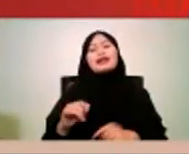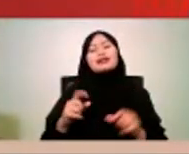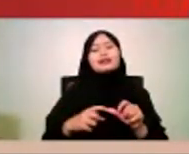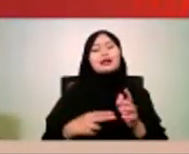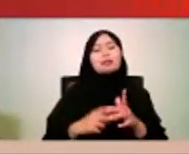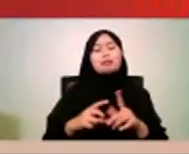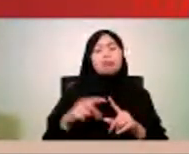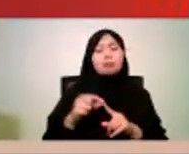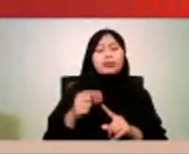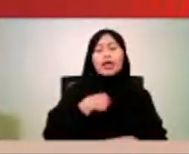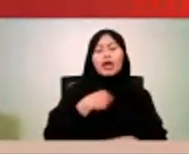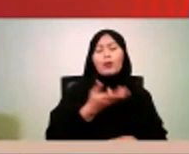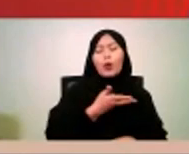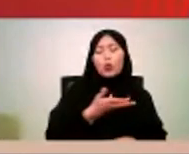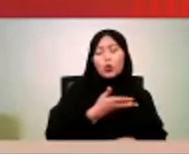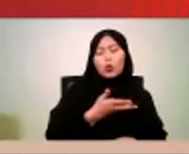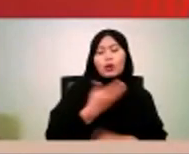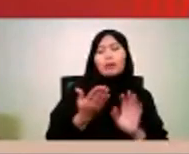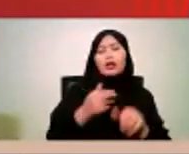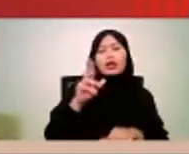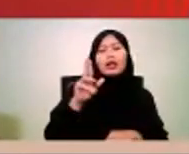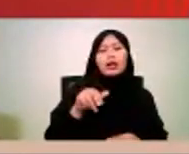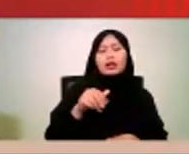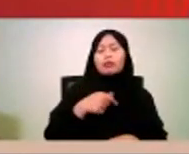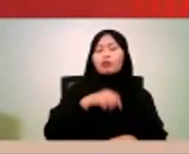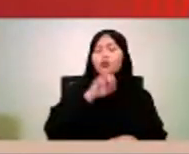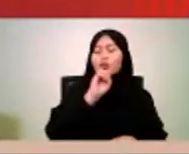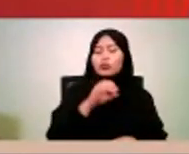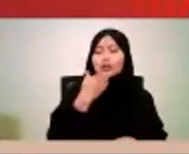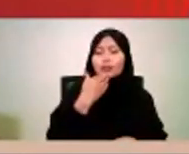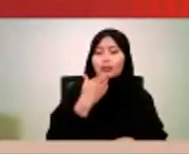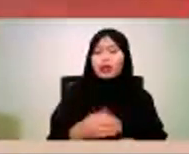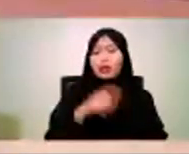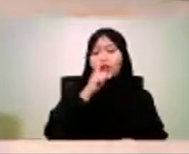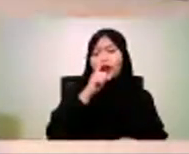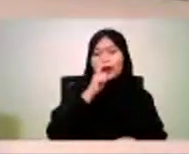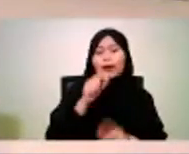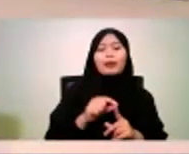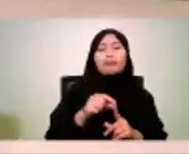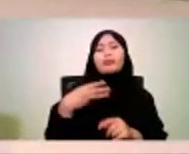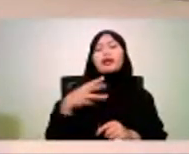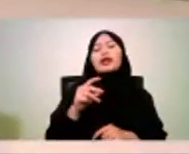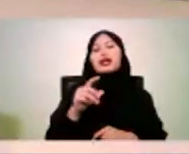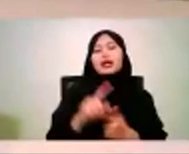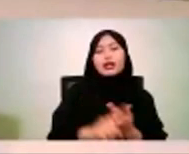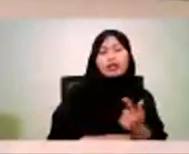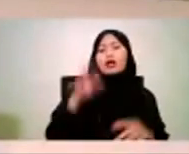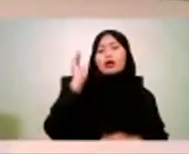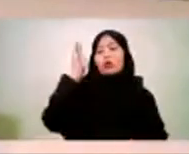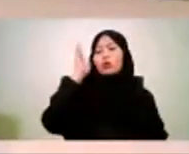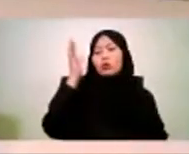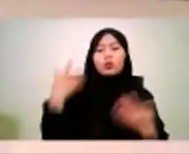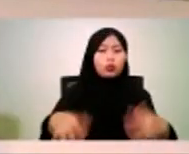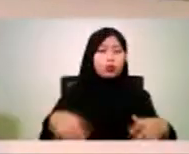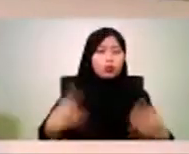Saya ingin xoops kembali lagi saya berterima kasih kepada bapak Doctor Perry warjiyo atas pemaparan yang luar biasa sekali